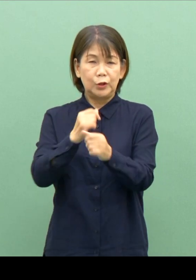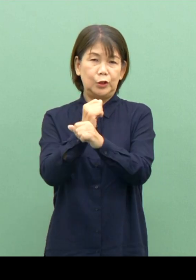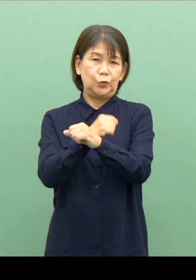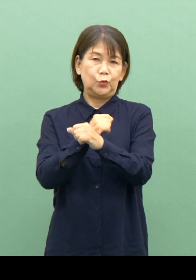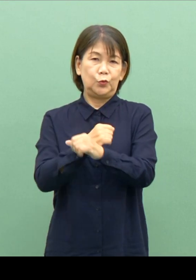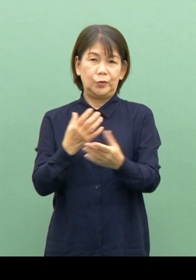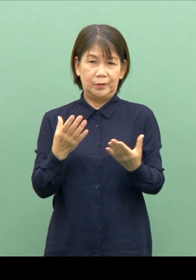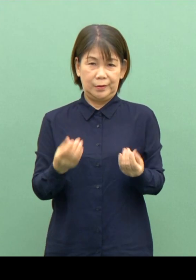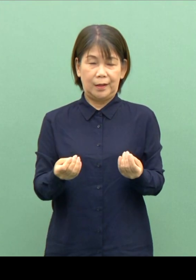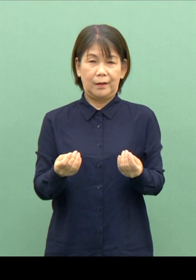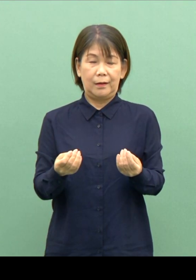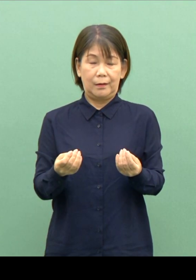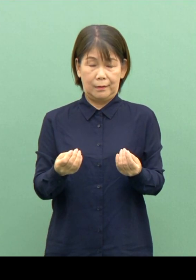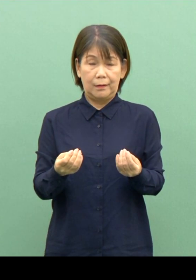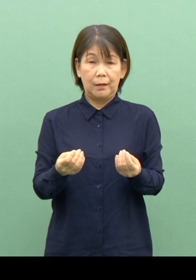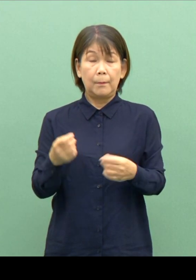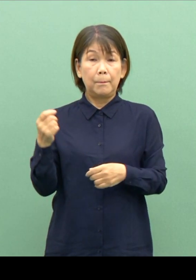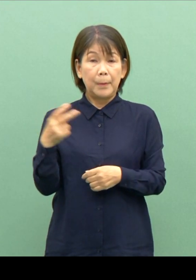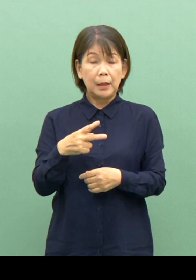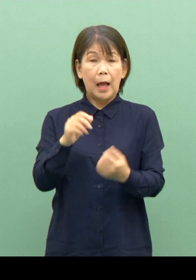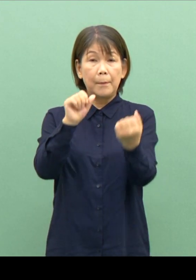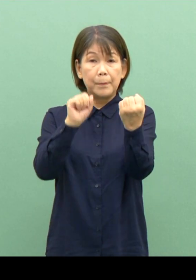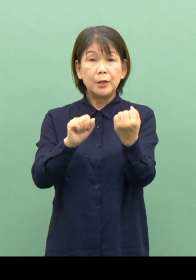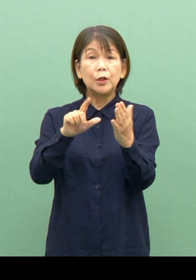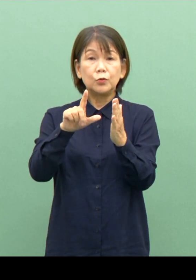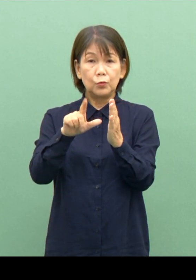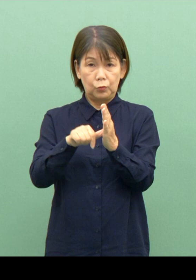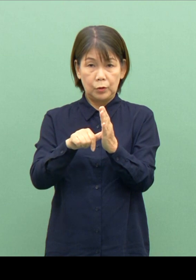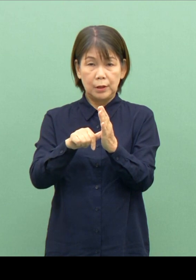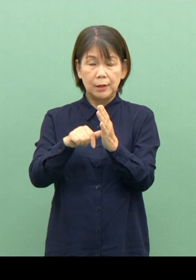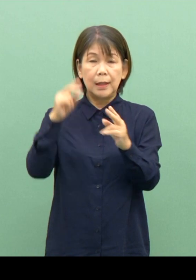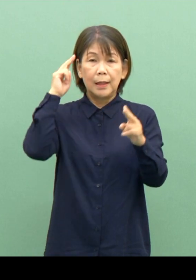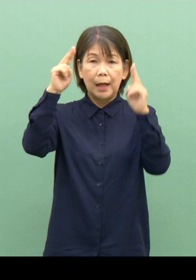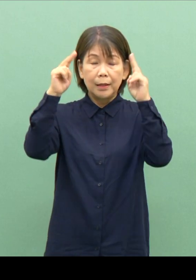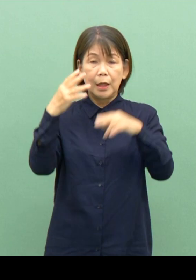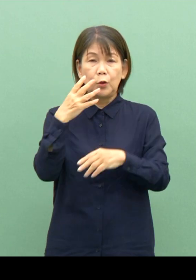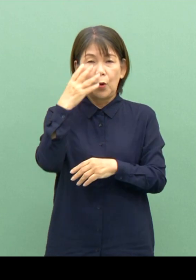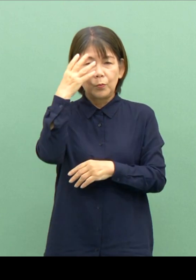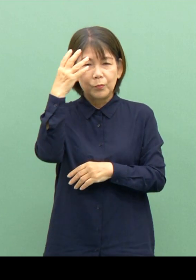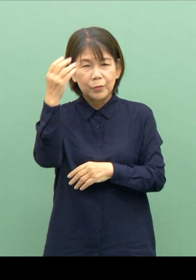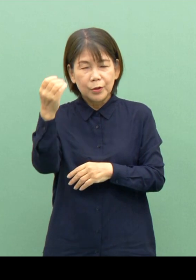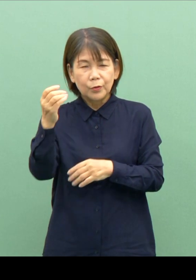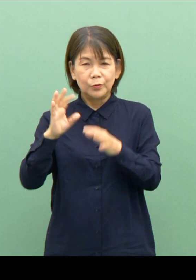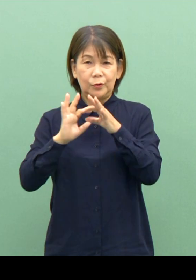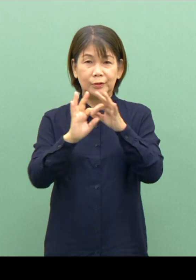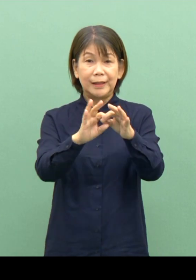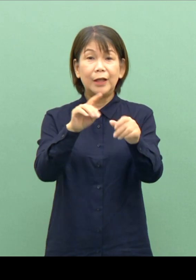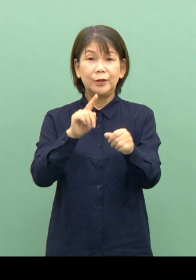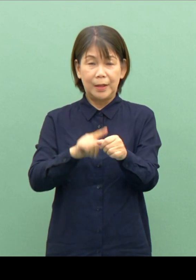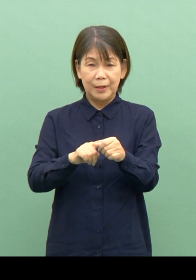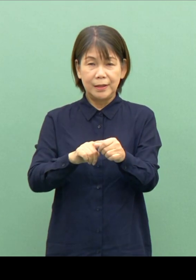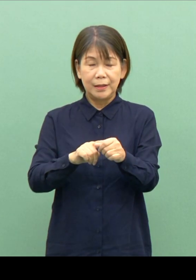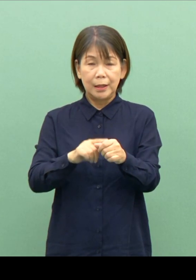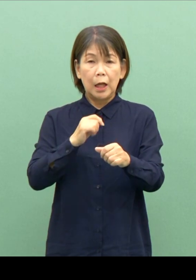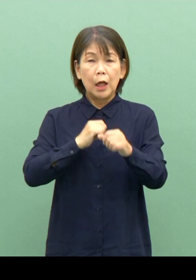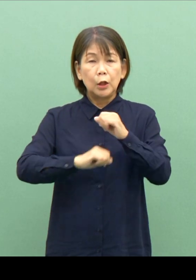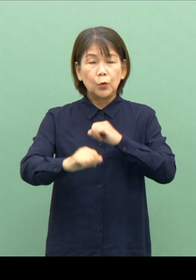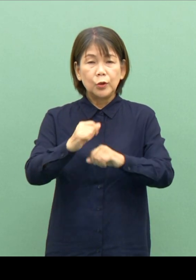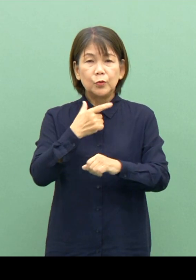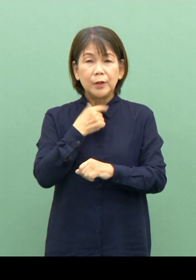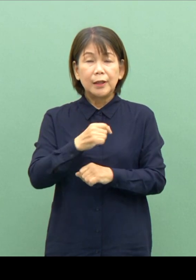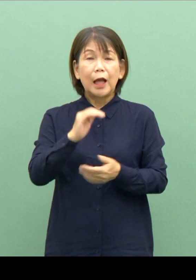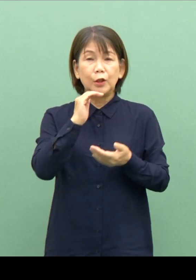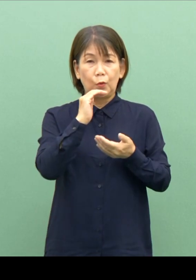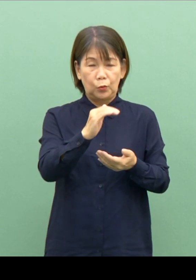。また面接時には自社に魅力を感じていただけるように、自分がこれからやりたいと思っていることや自社の展望